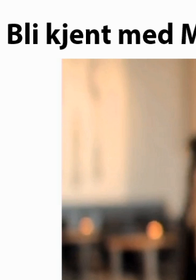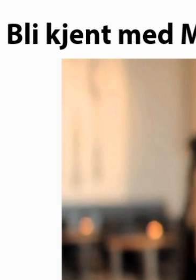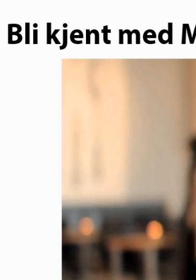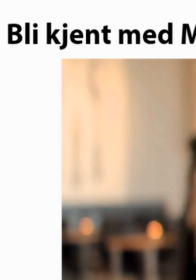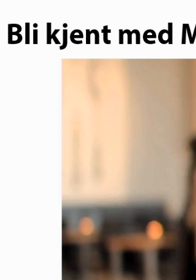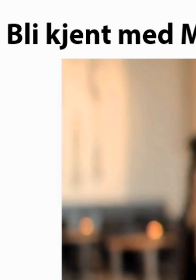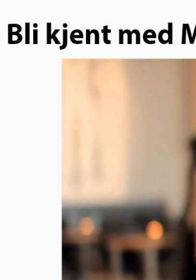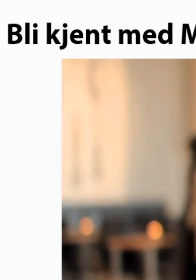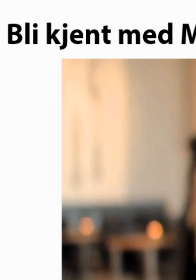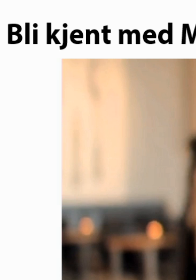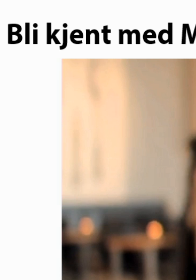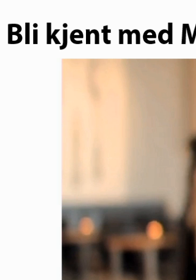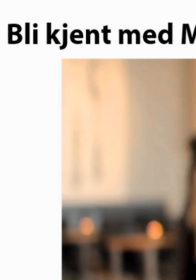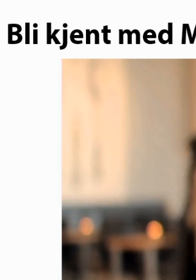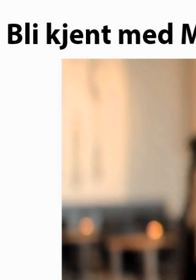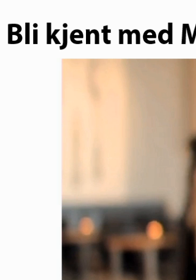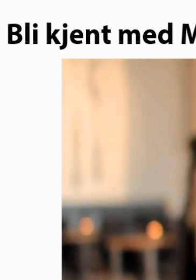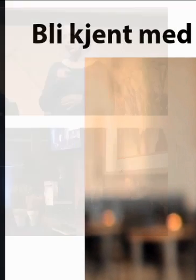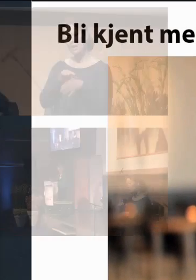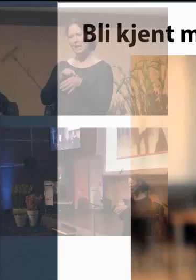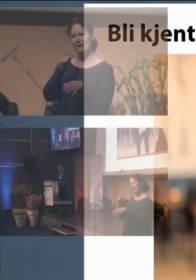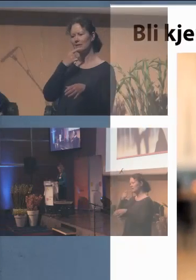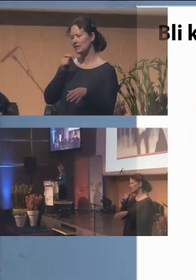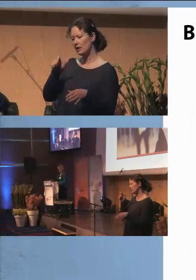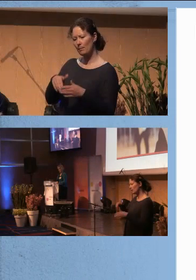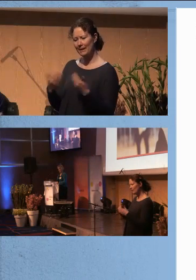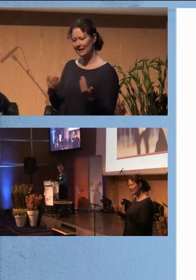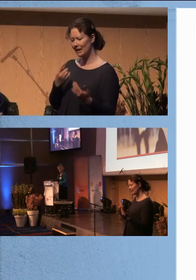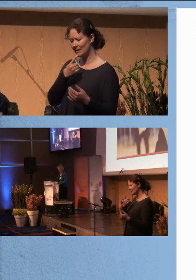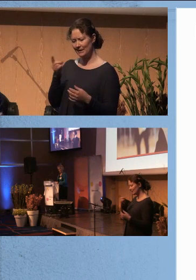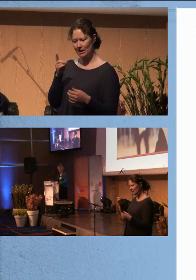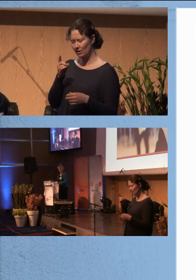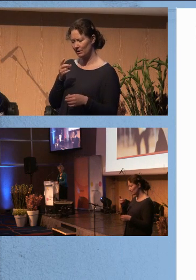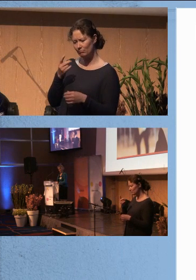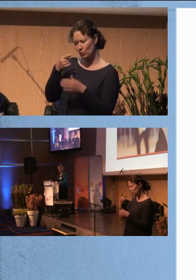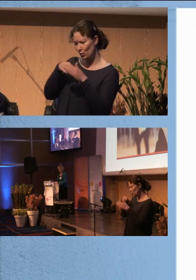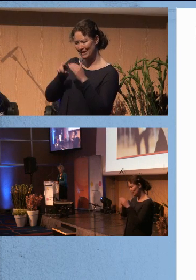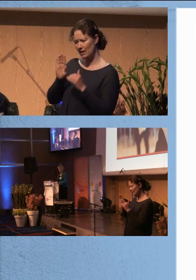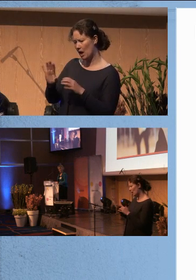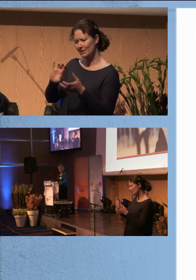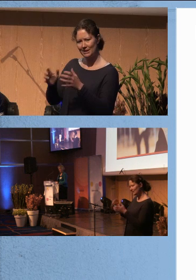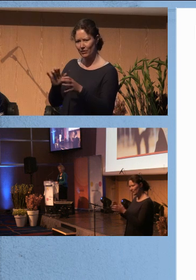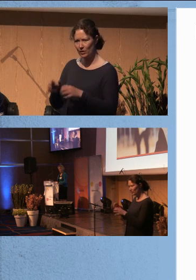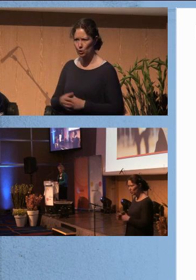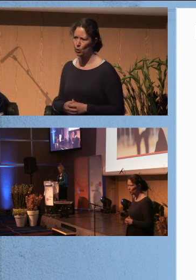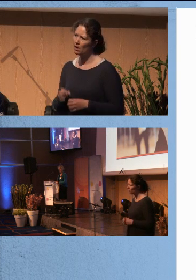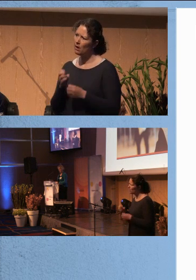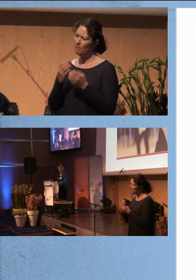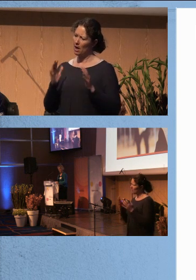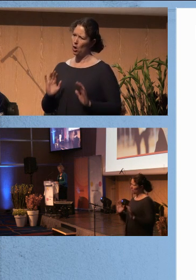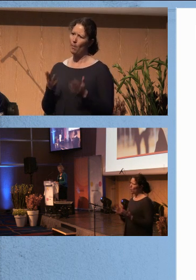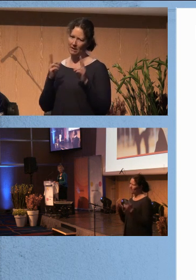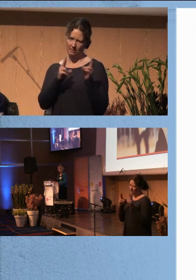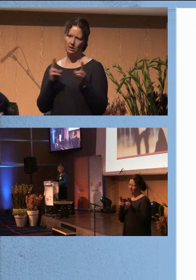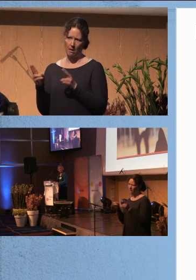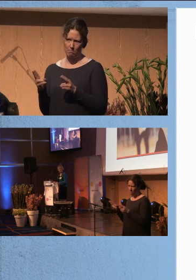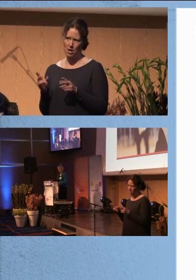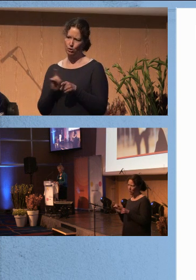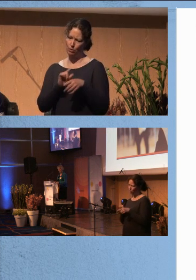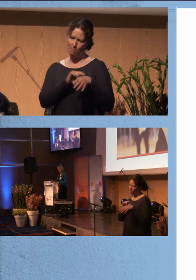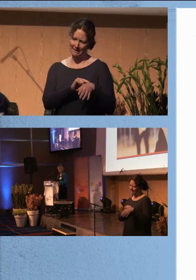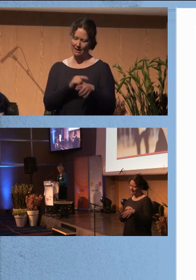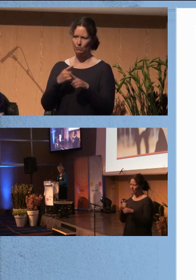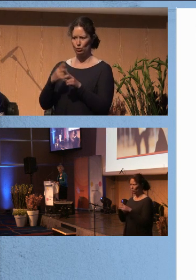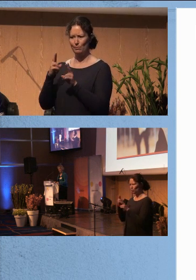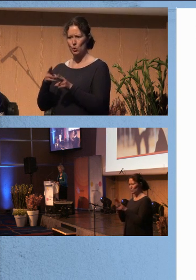Marius sin refleksjon at legen ikke kjenner han og ikke har satt seg inn I hans situasjon. Mange har opplevd det samme som pasienter og